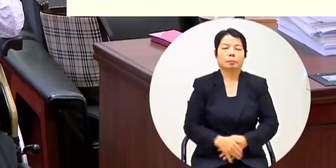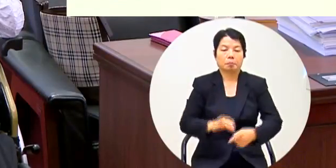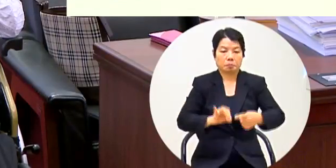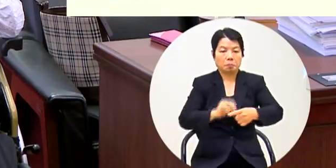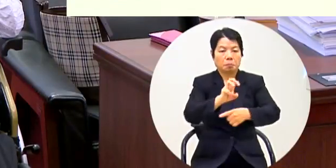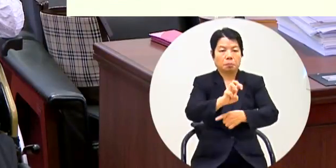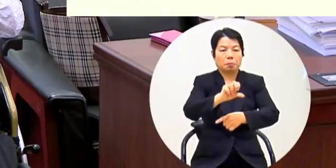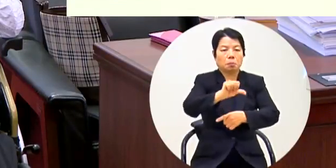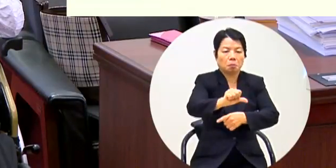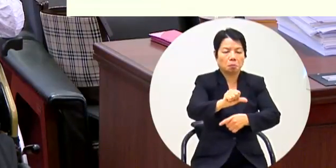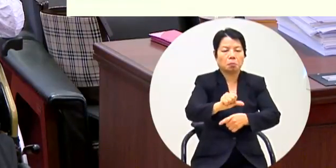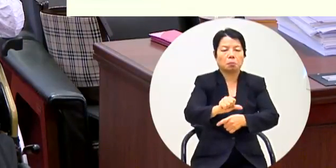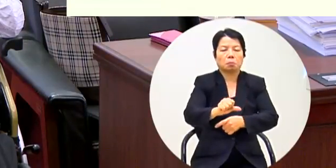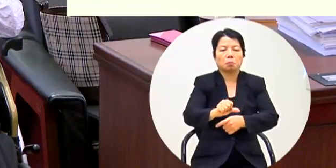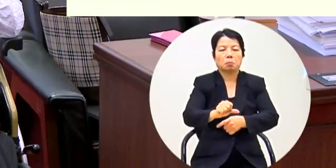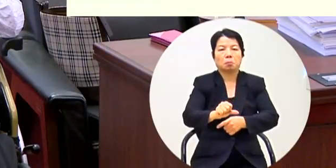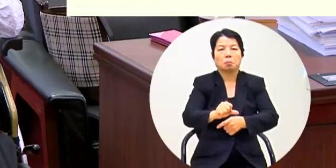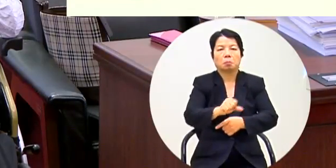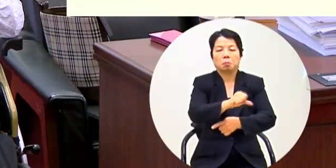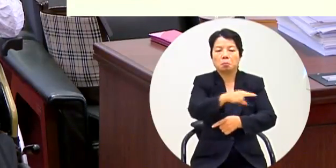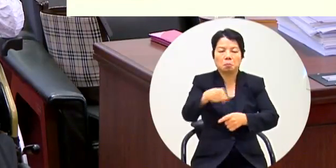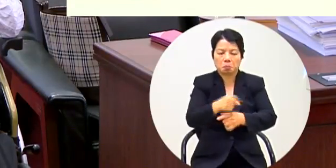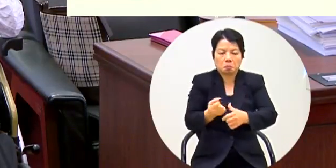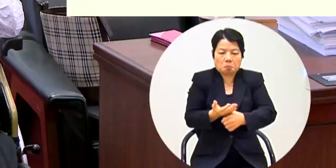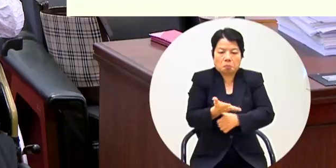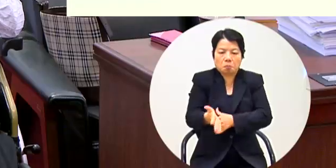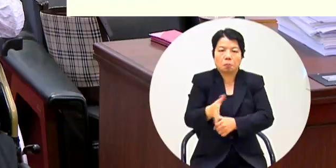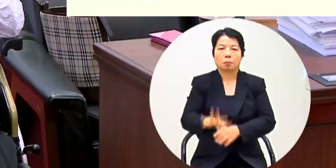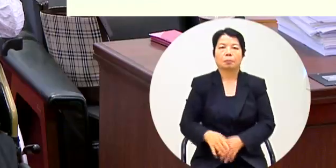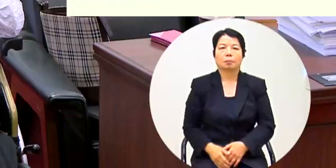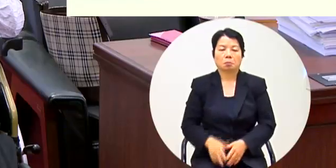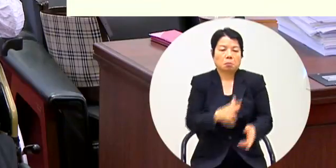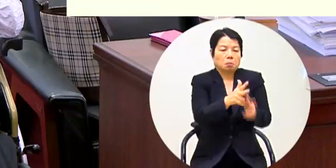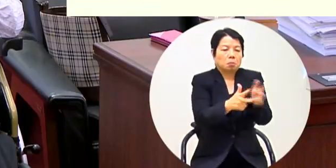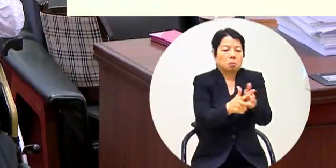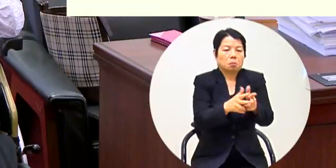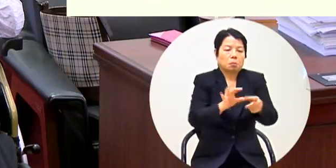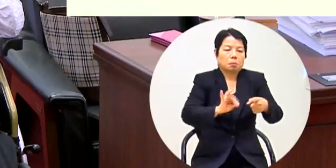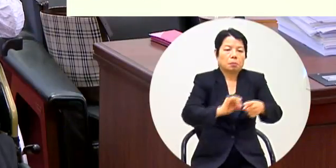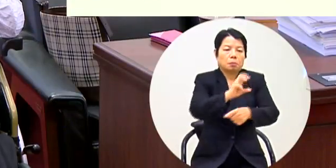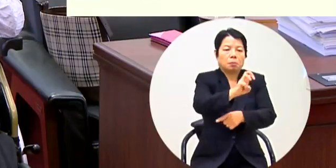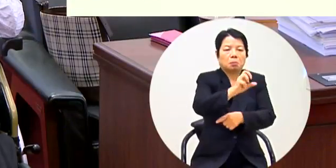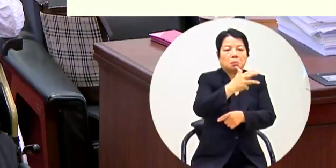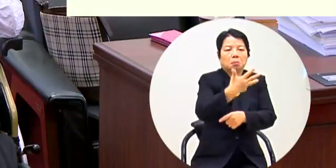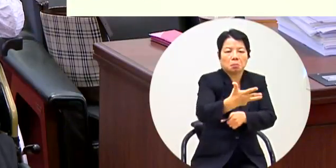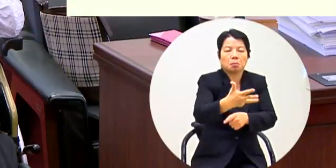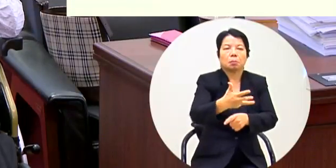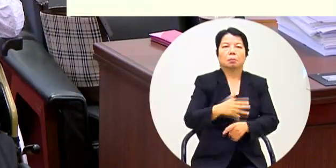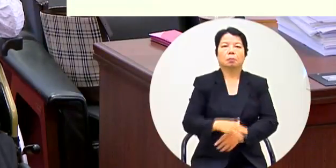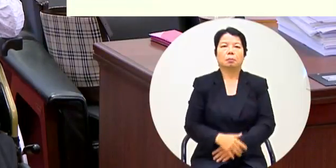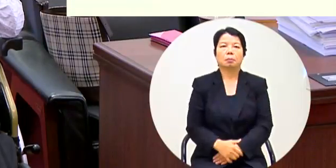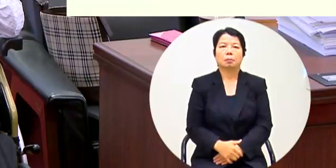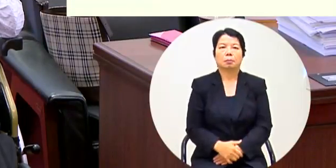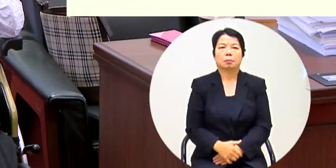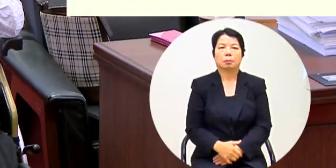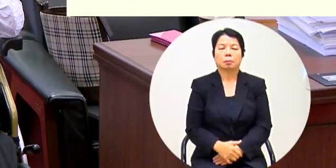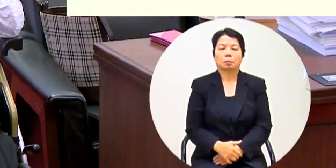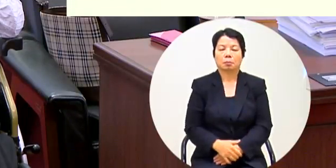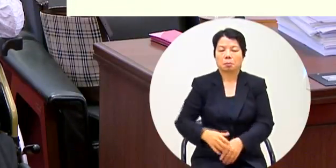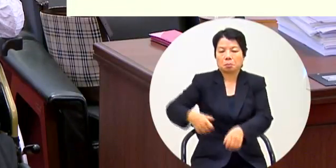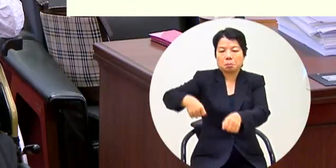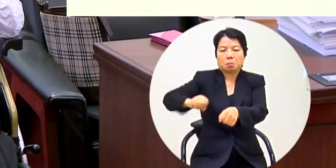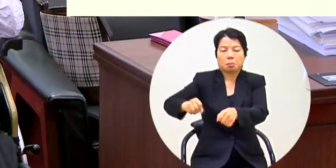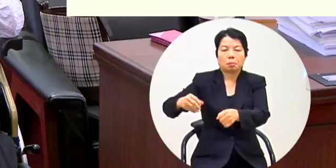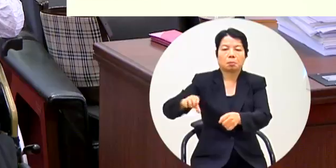本地污染源里头工厂就占了 38%， 那么车辆的部分呢就是移动污染